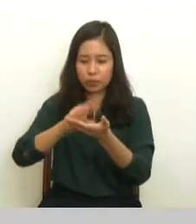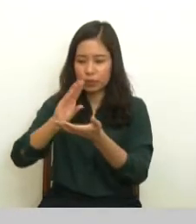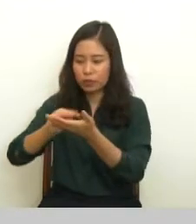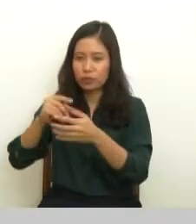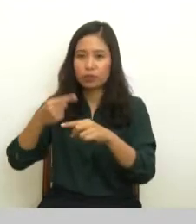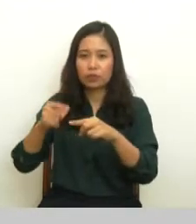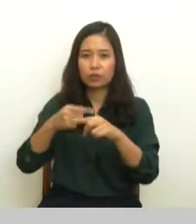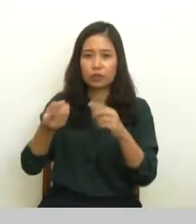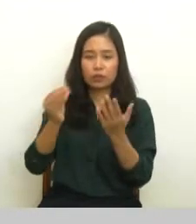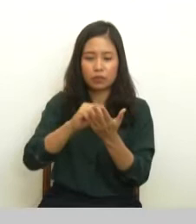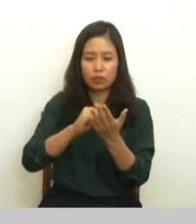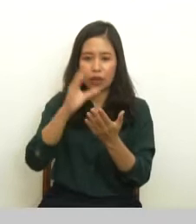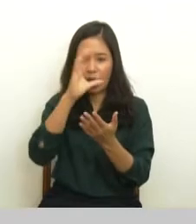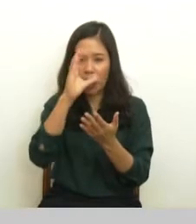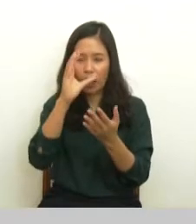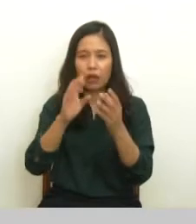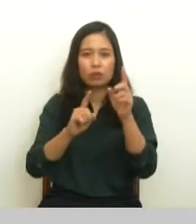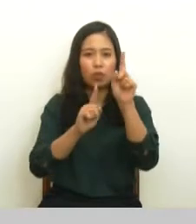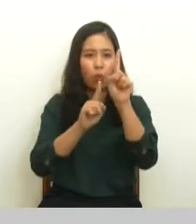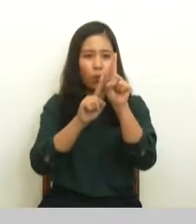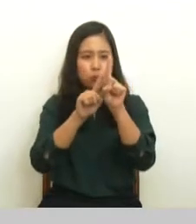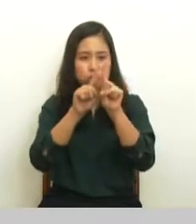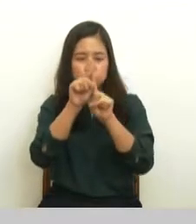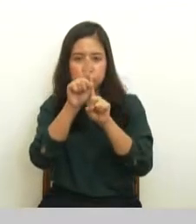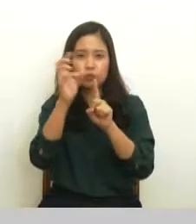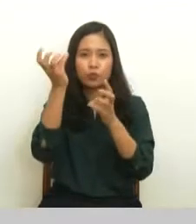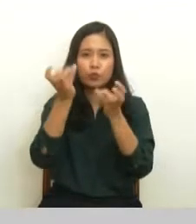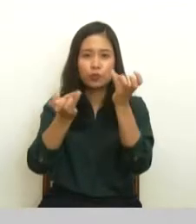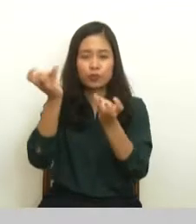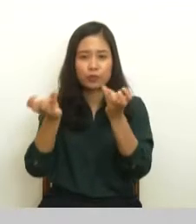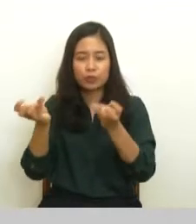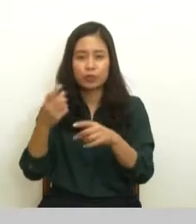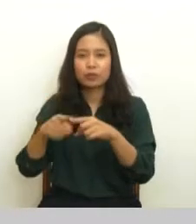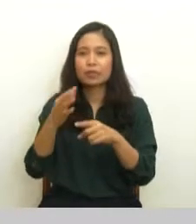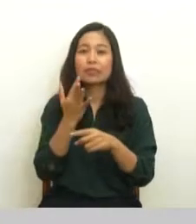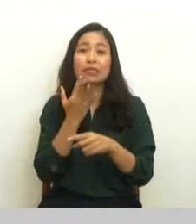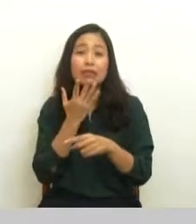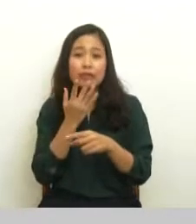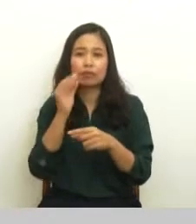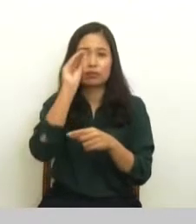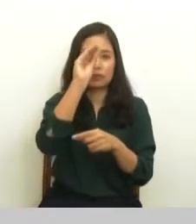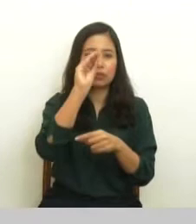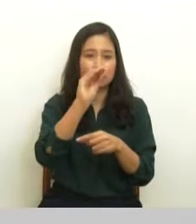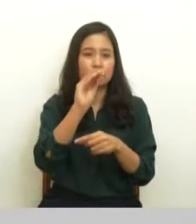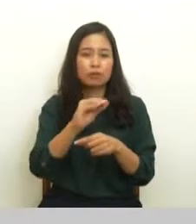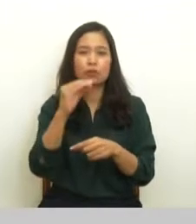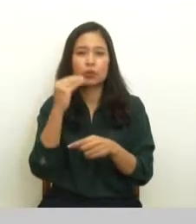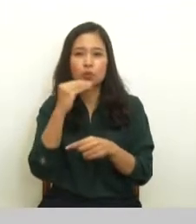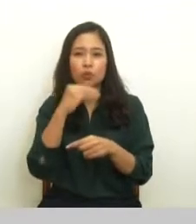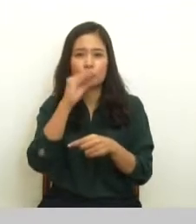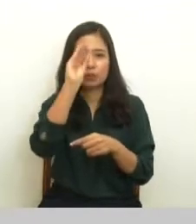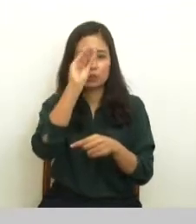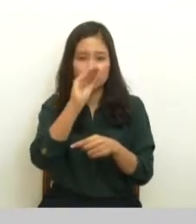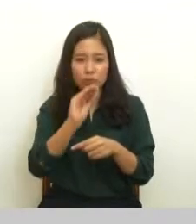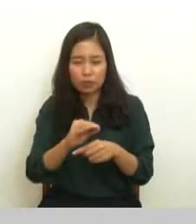ฝูนอ่านข้อมลจากเครื่องวดฝนทุกวันโยใช้สติกเกอร 3 สีแสดงค่าฝูนมีการแดงเสรจรธงสีเพอใหท